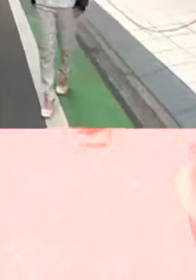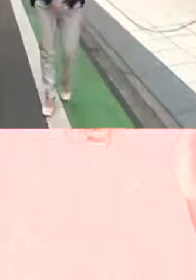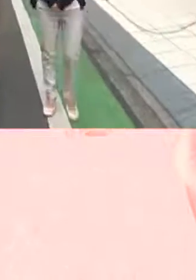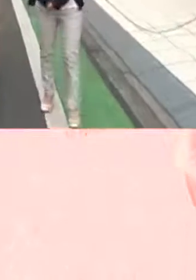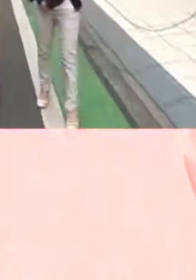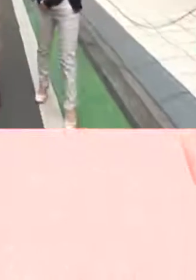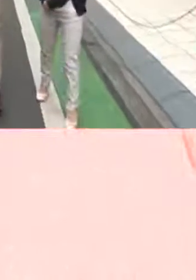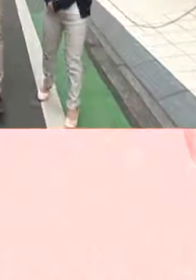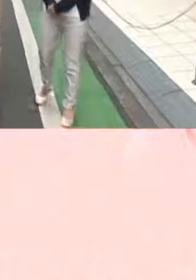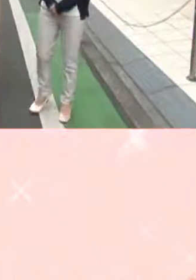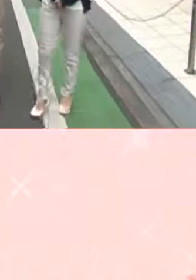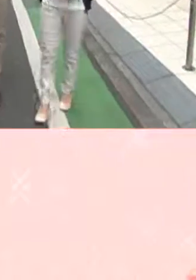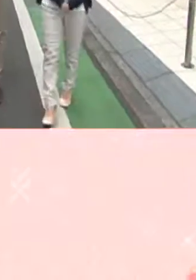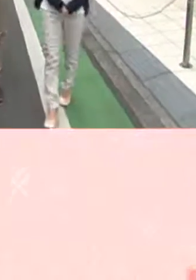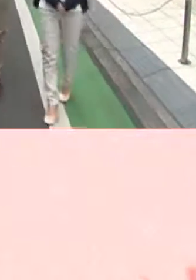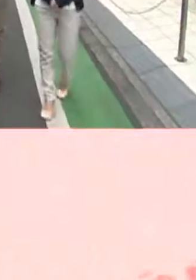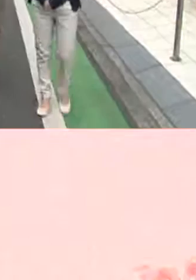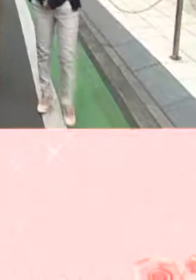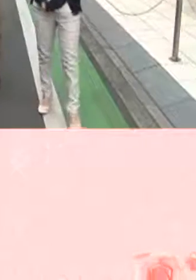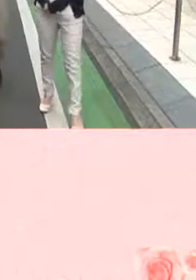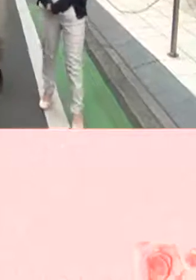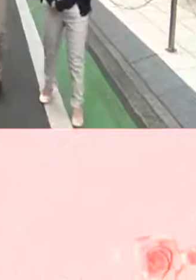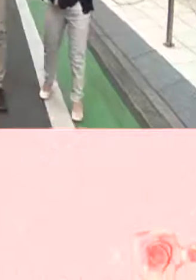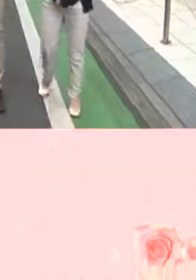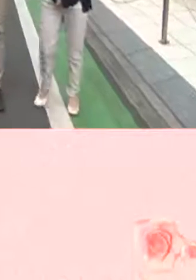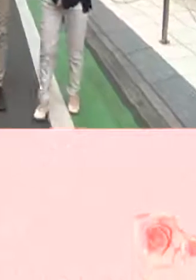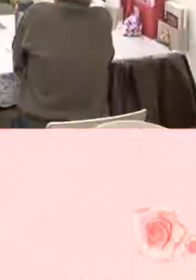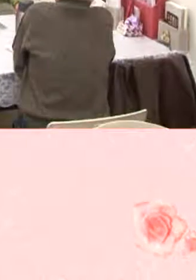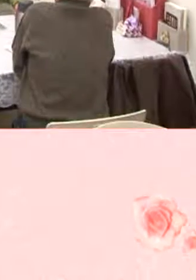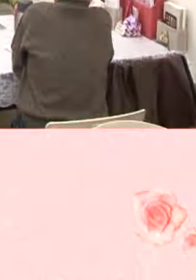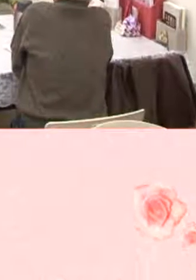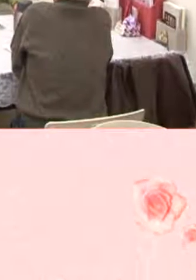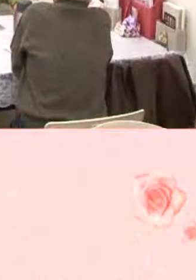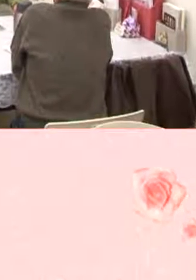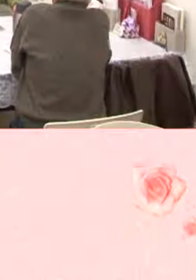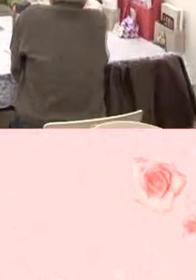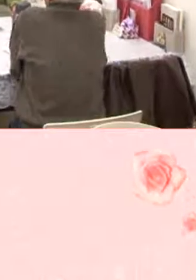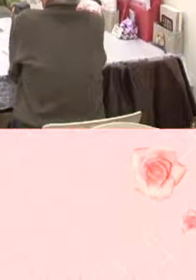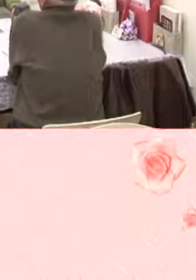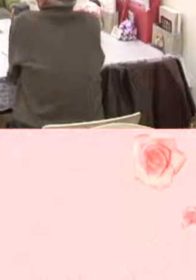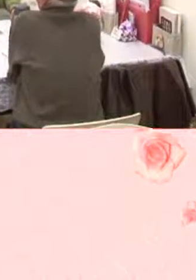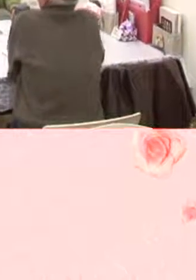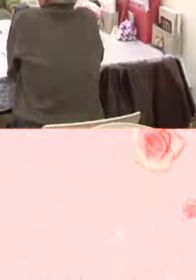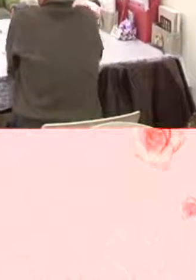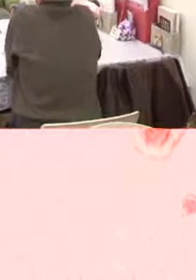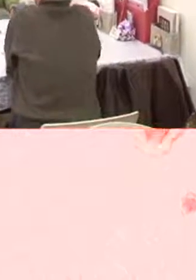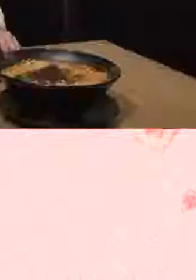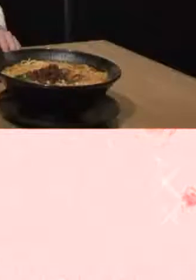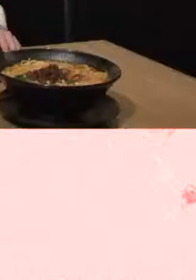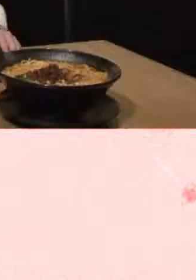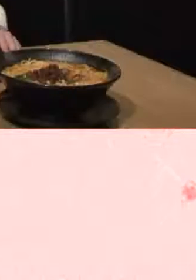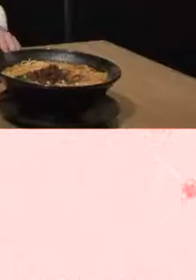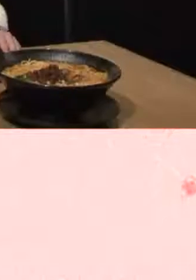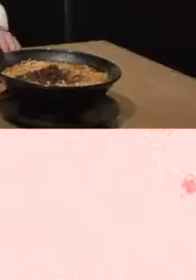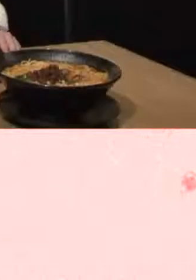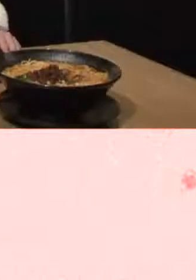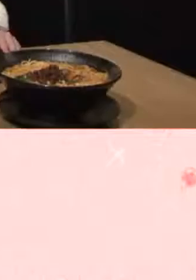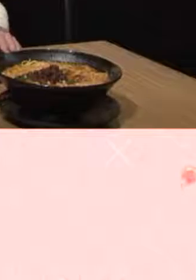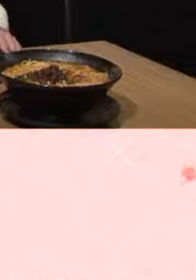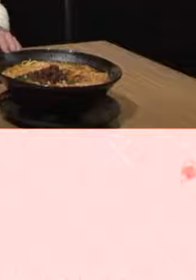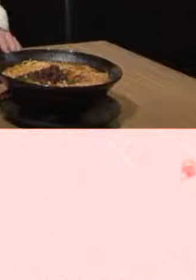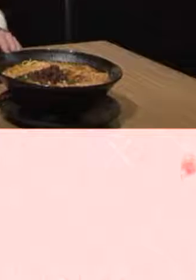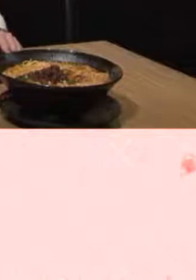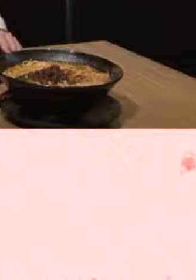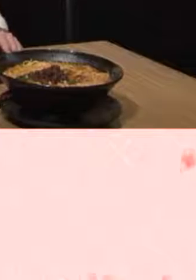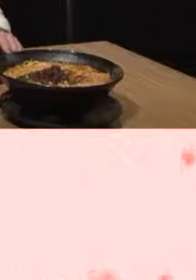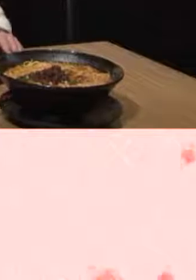特集は豪華2本立て、越谷散歩越谷ウォーカーをお届けします。東武スカイツリー